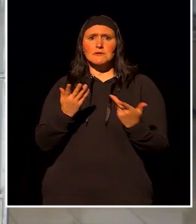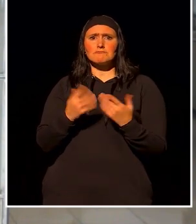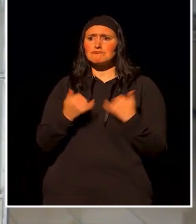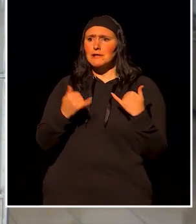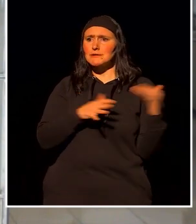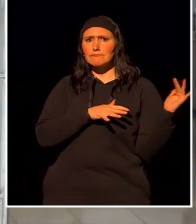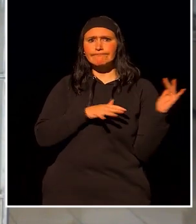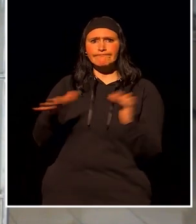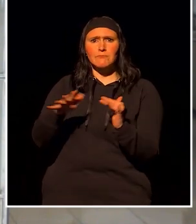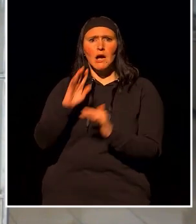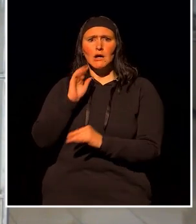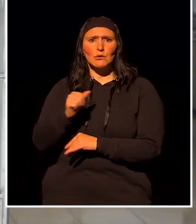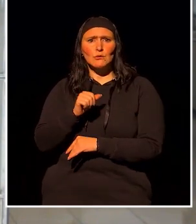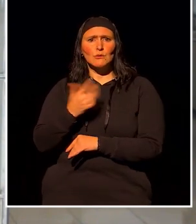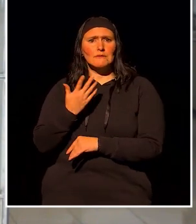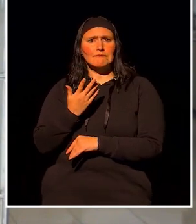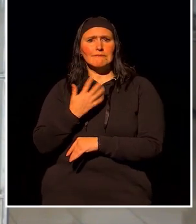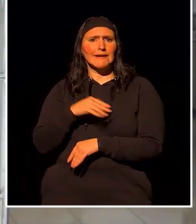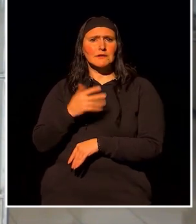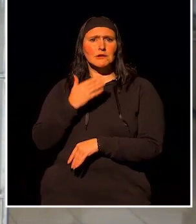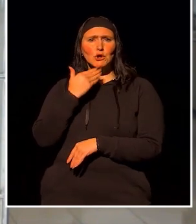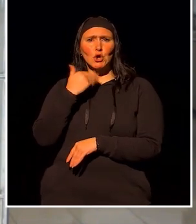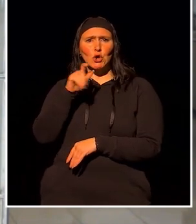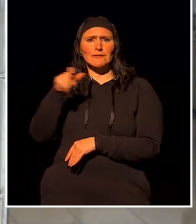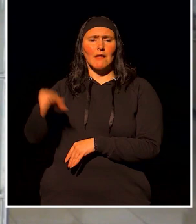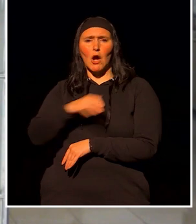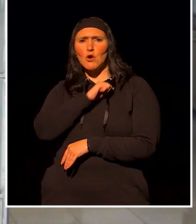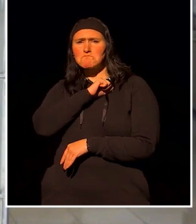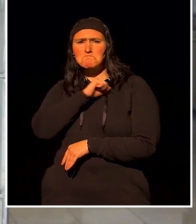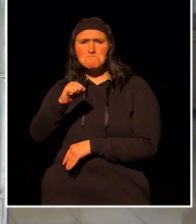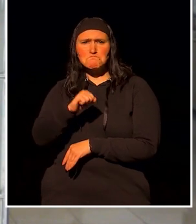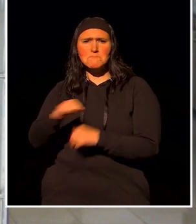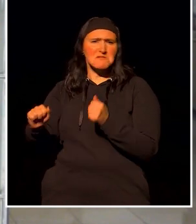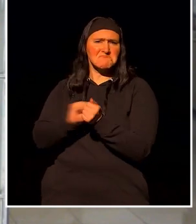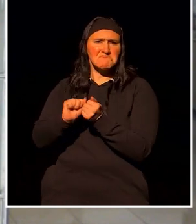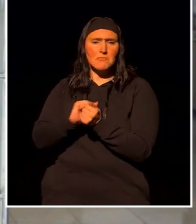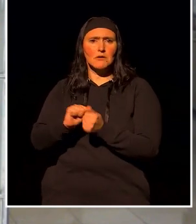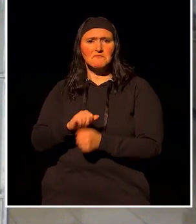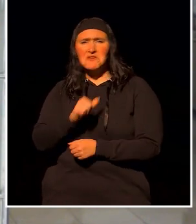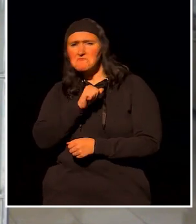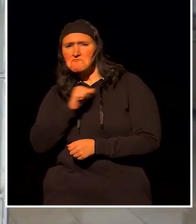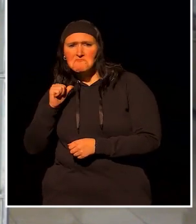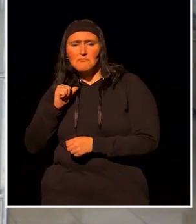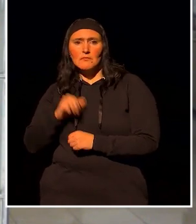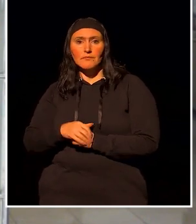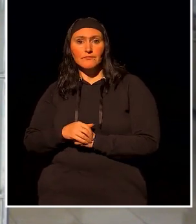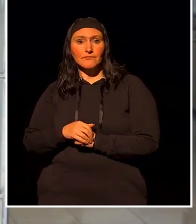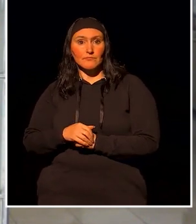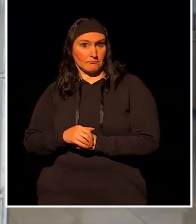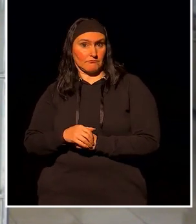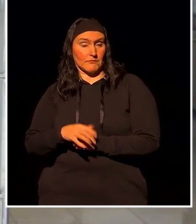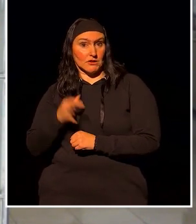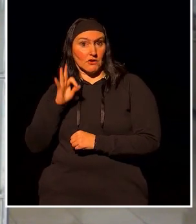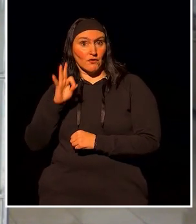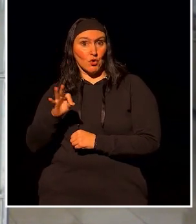nur für Israelis relevant, sondern wie man jetzt auch überall sieht,